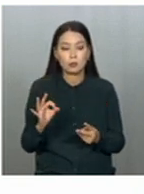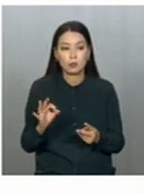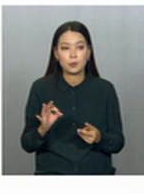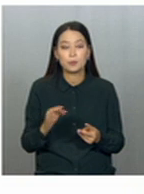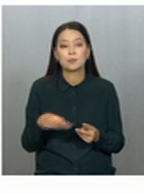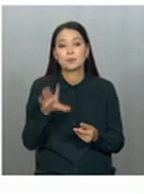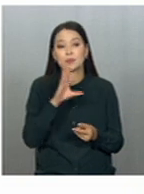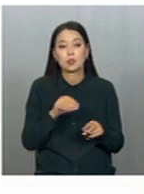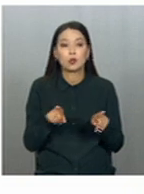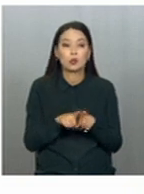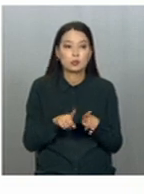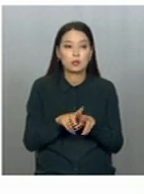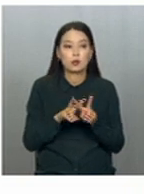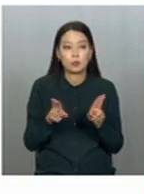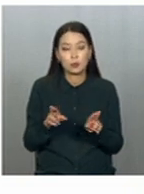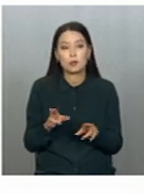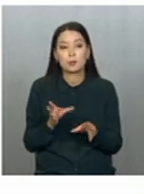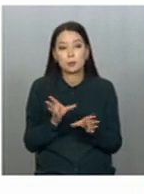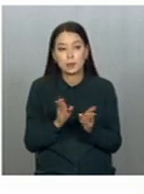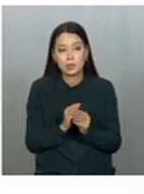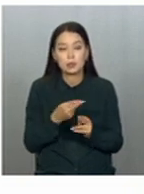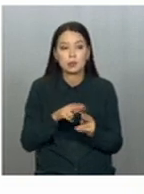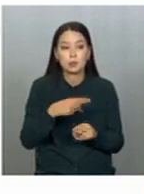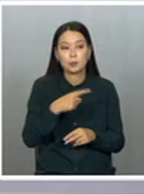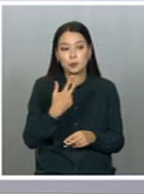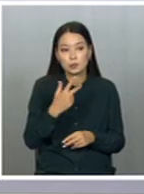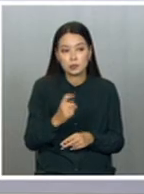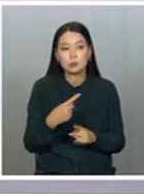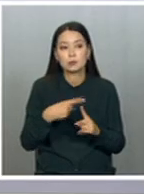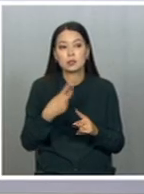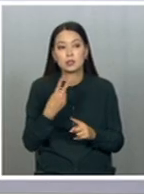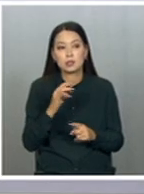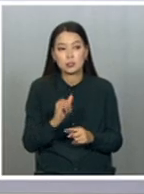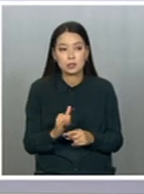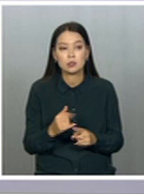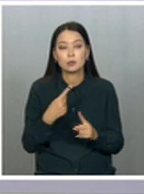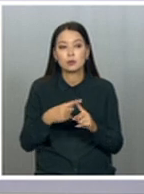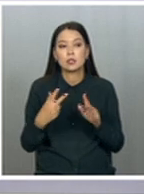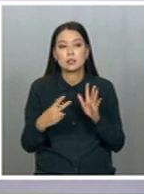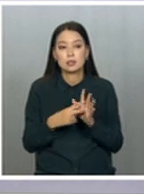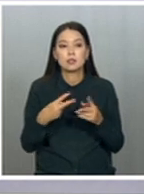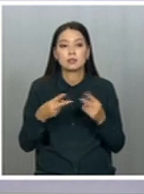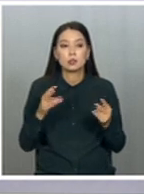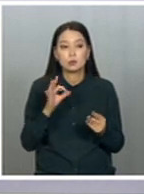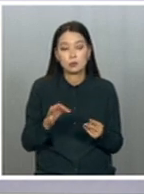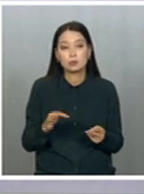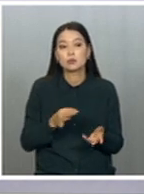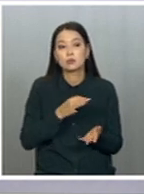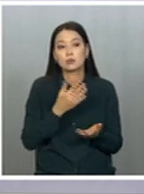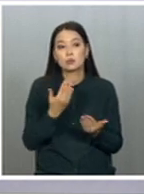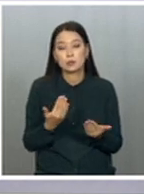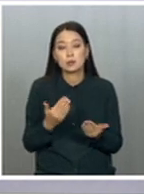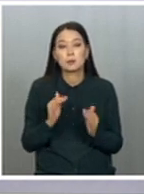Ұқсас мүшелерін біріктірейік. Минус 3x қосылған 2y қосылған 8 тең 0 шықты. Міне